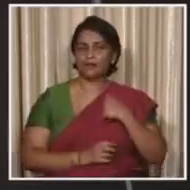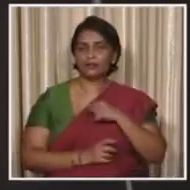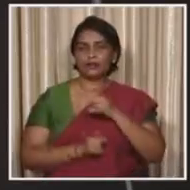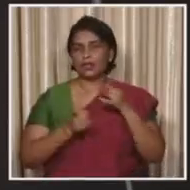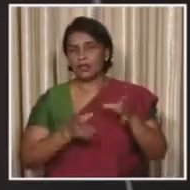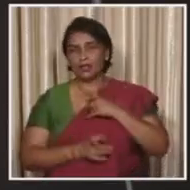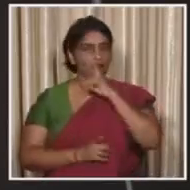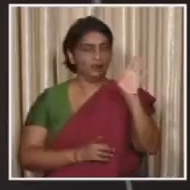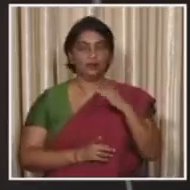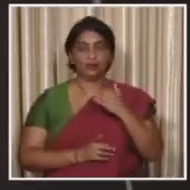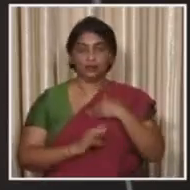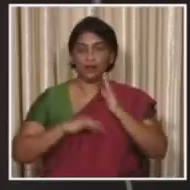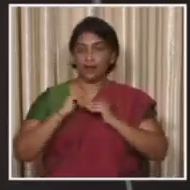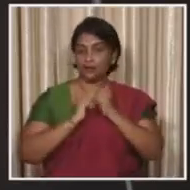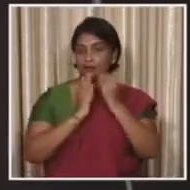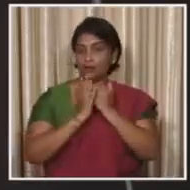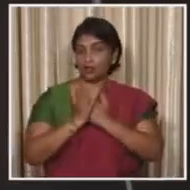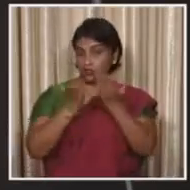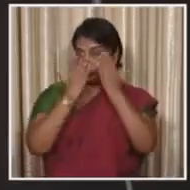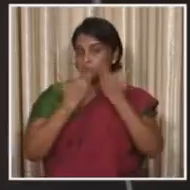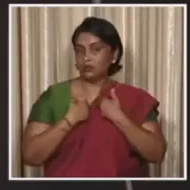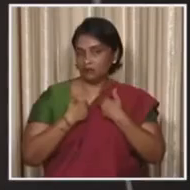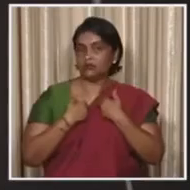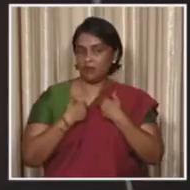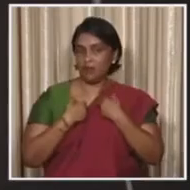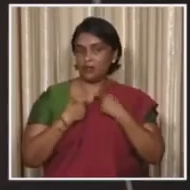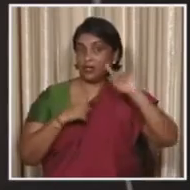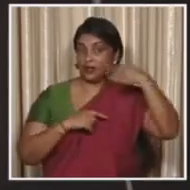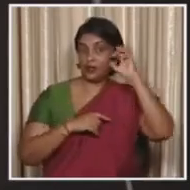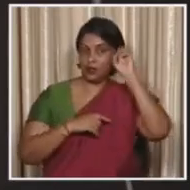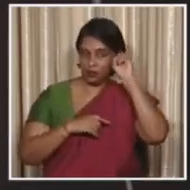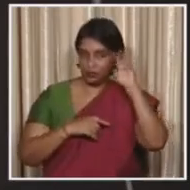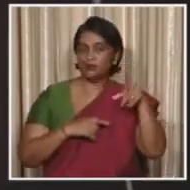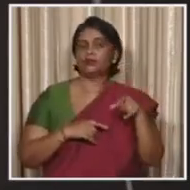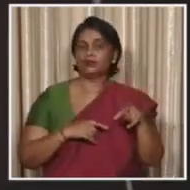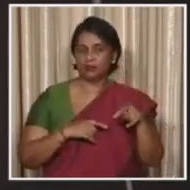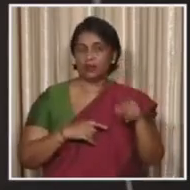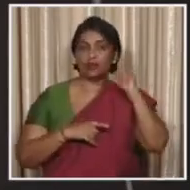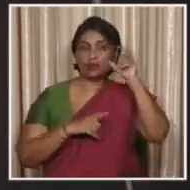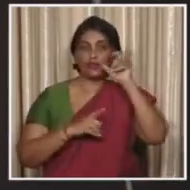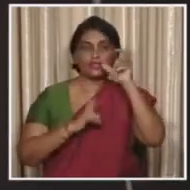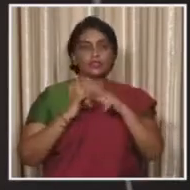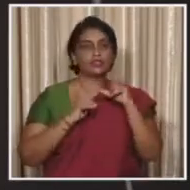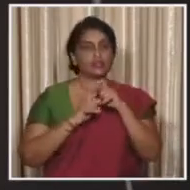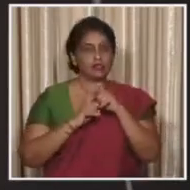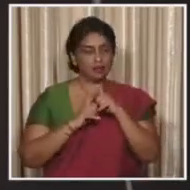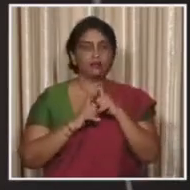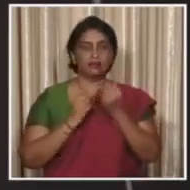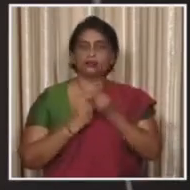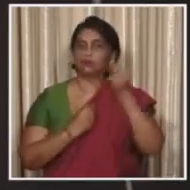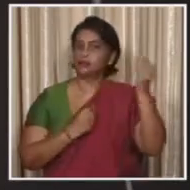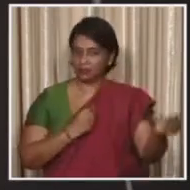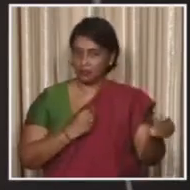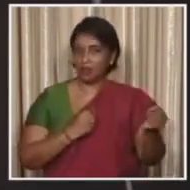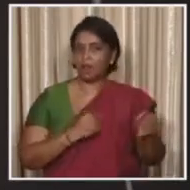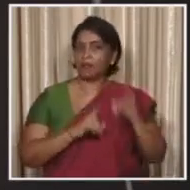කතා කරන්නේ නැහැ මම මේ වැඩපිළිවෙල පිළිබඳව සාක්ෂි අතුව කතා කරන්නේ මම ඒ සාක්ෂි හෙට උදේට කොළඹ අපරාධ පරීක්ෂණ දෙපාර්තමේන්තුවට මම බාර